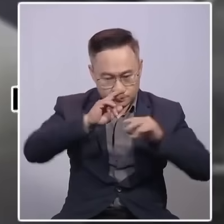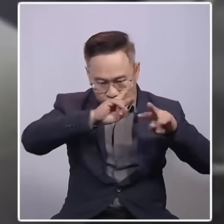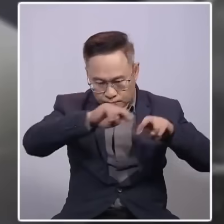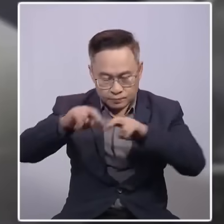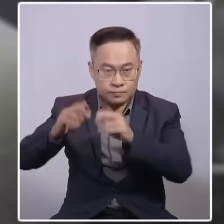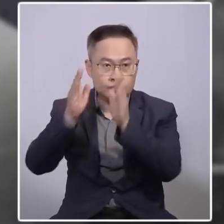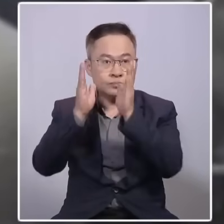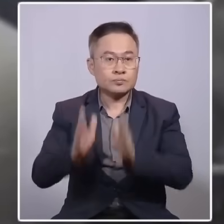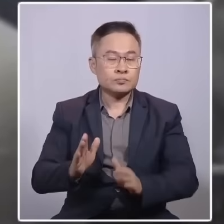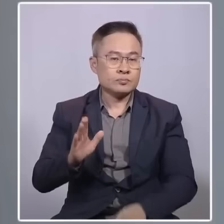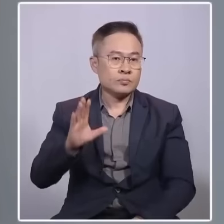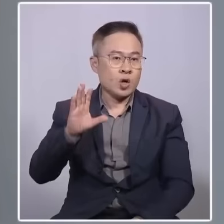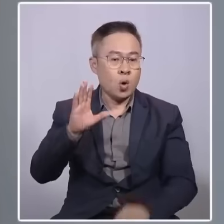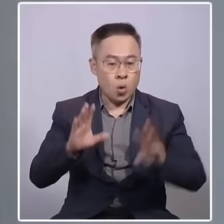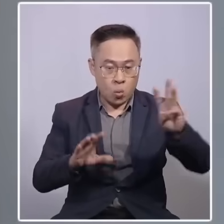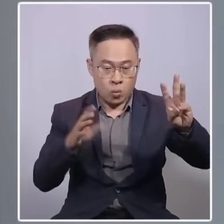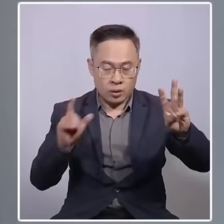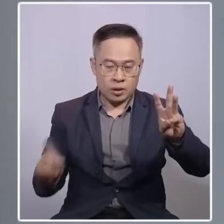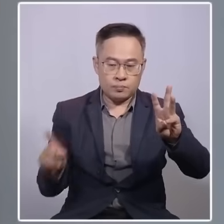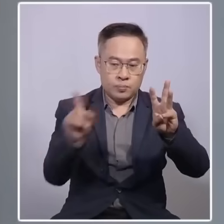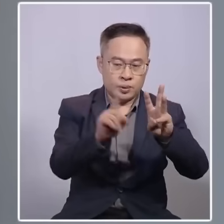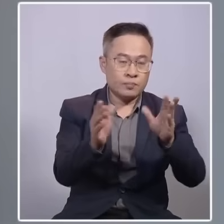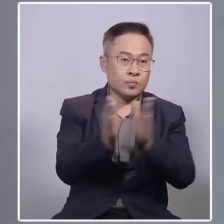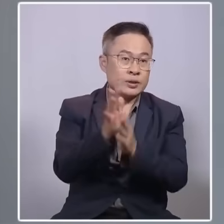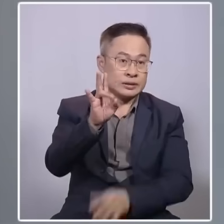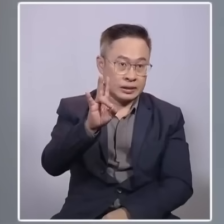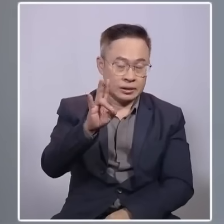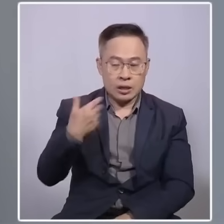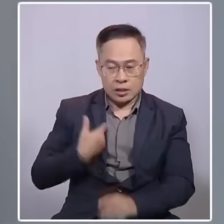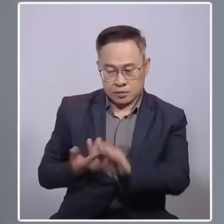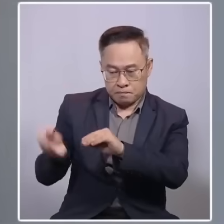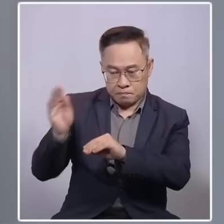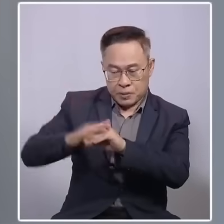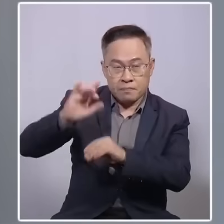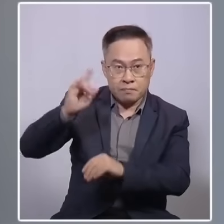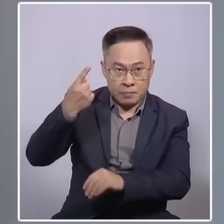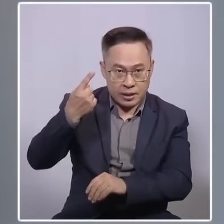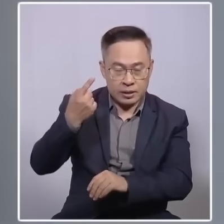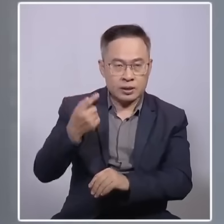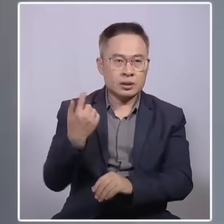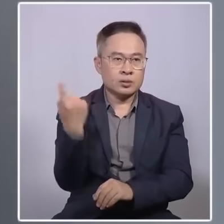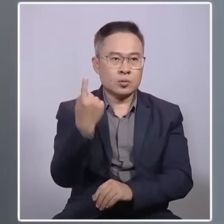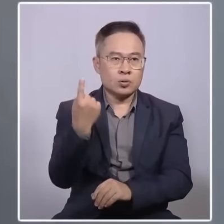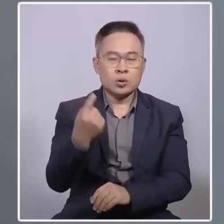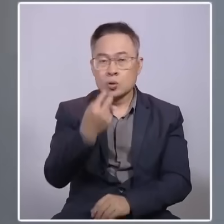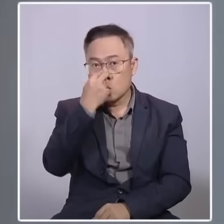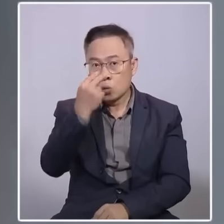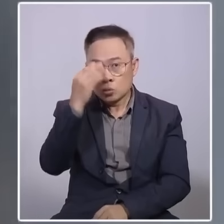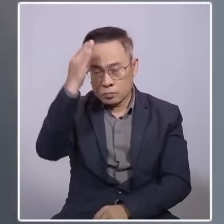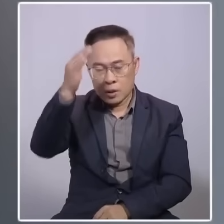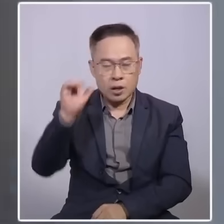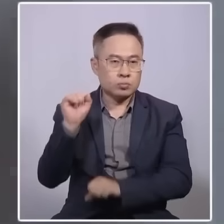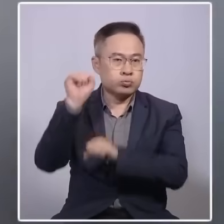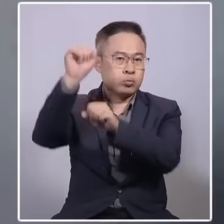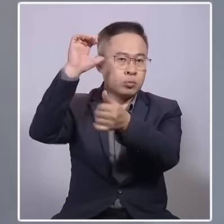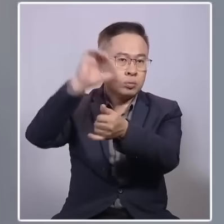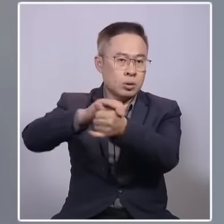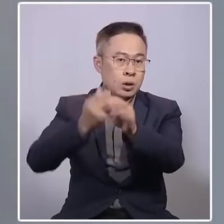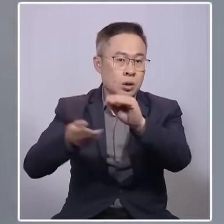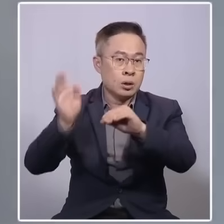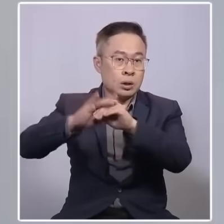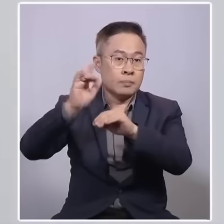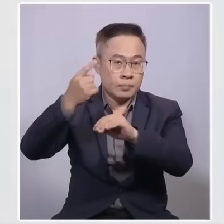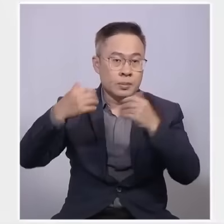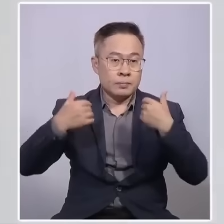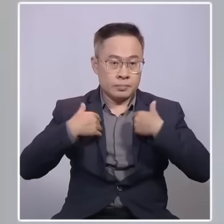อีก 1หมายด้วยเดี๋ยวต้องรอตามกันต่อว่าจะเป็นการออกหมายจับใครที่สืบเนื่องจากคดีนี้นะคะแล้วก็ทางด้าน